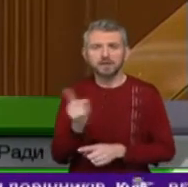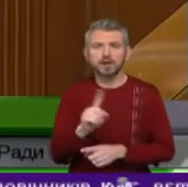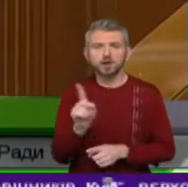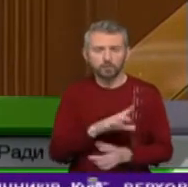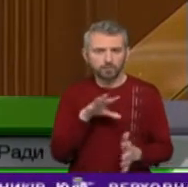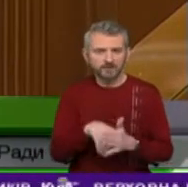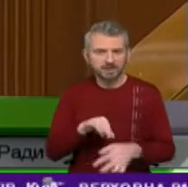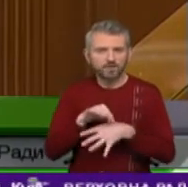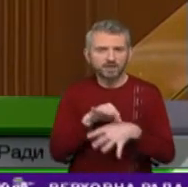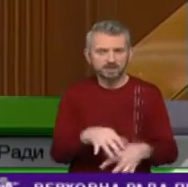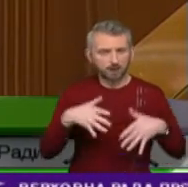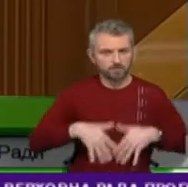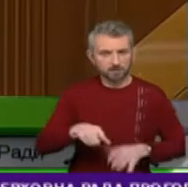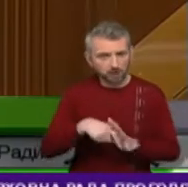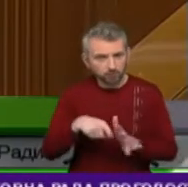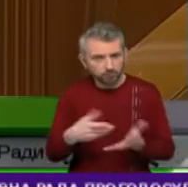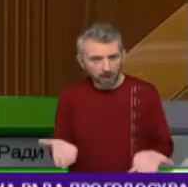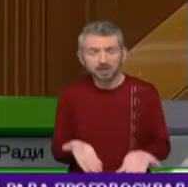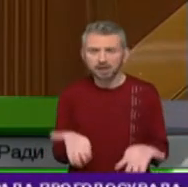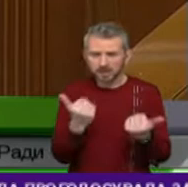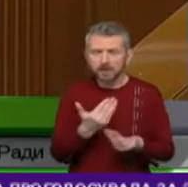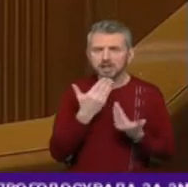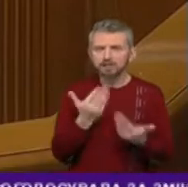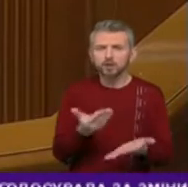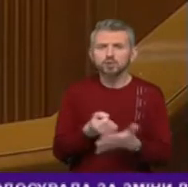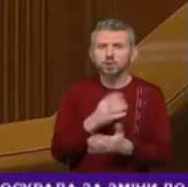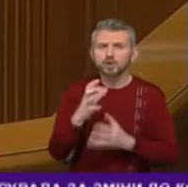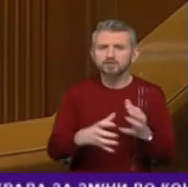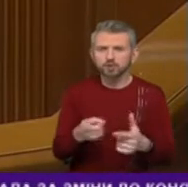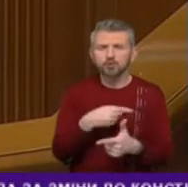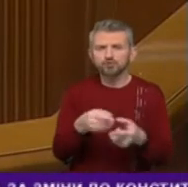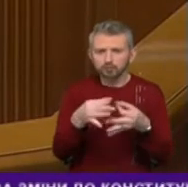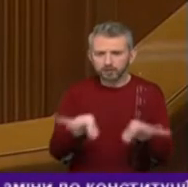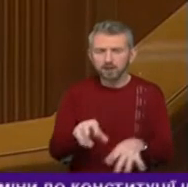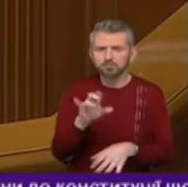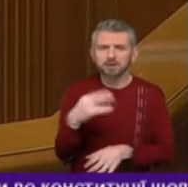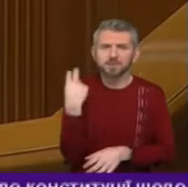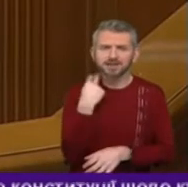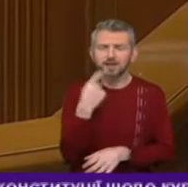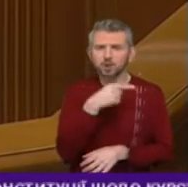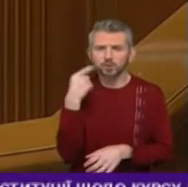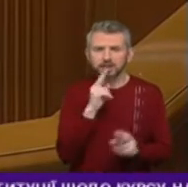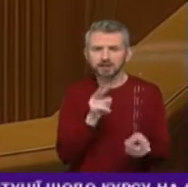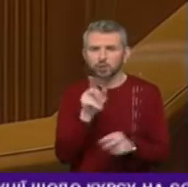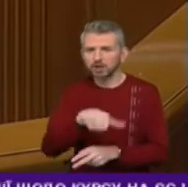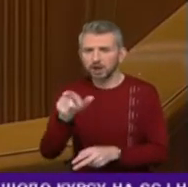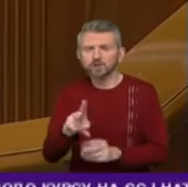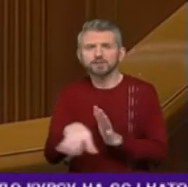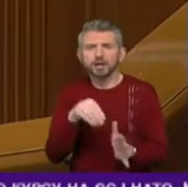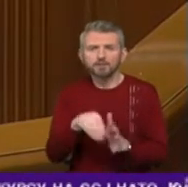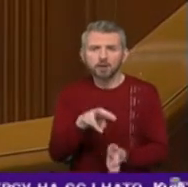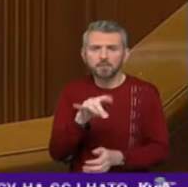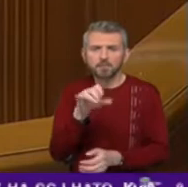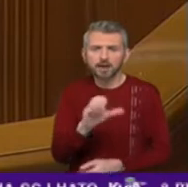ввести війська в Крим і на Донбас? А давайте звернемося до світу. Чи пустила би Британія російських спостерігачів на вибори